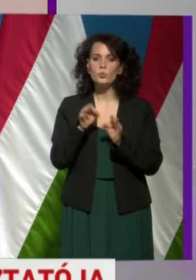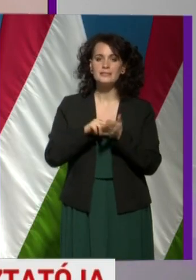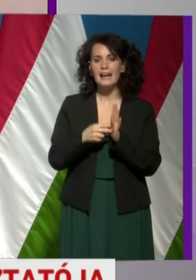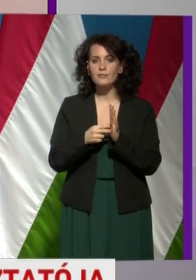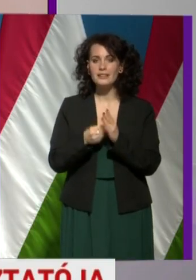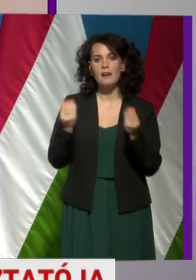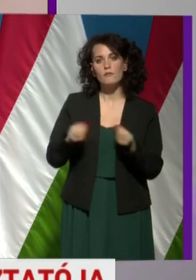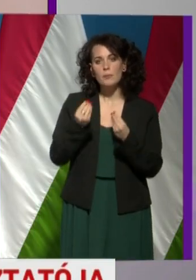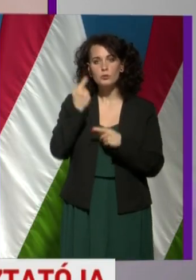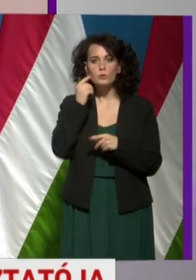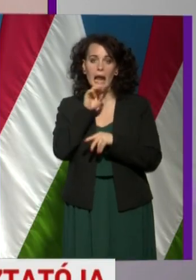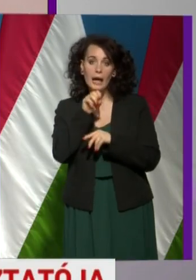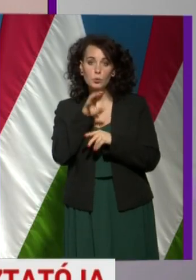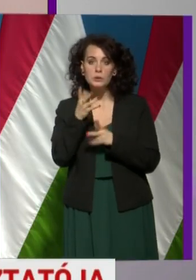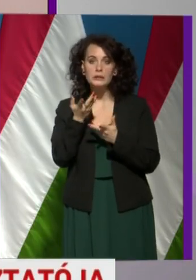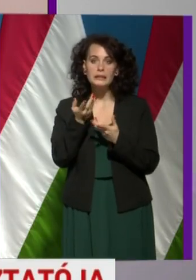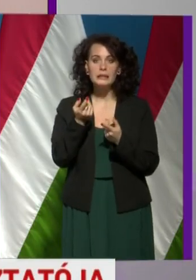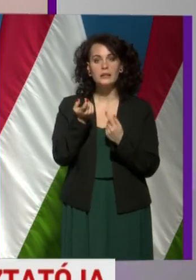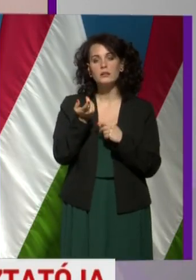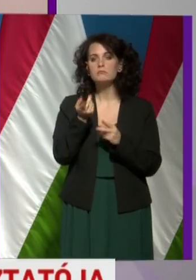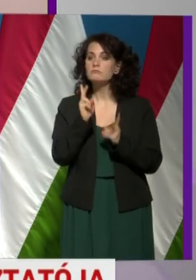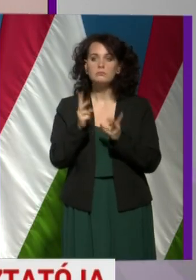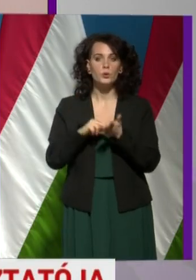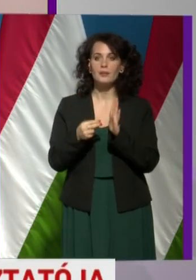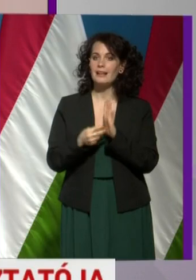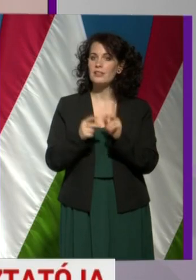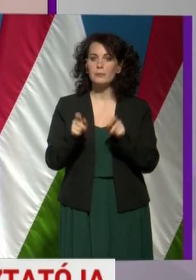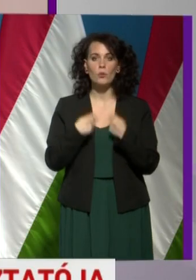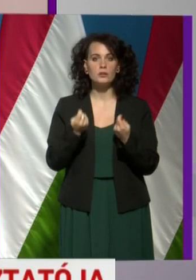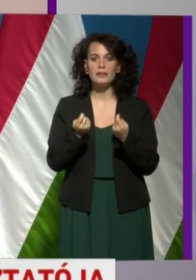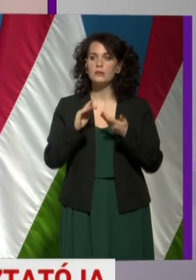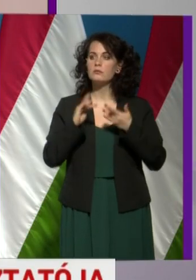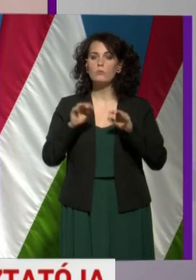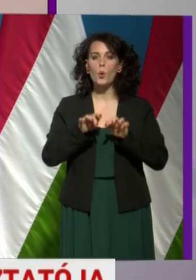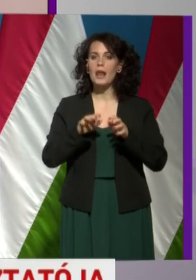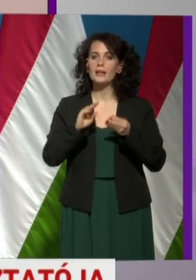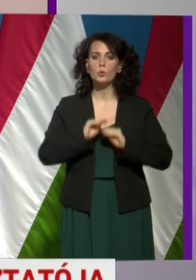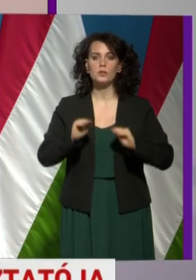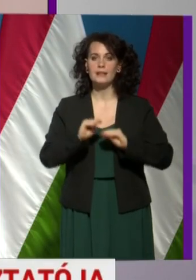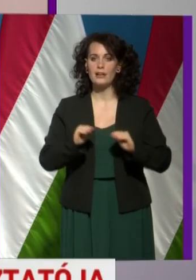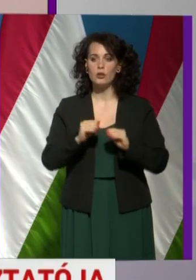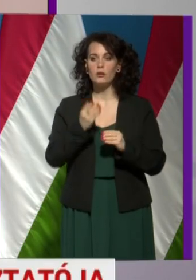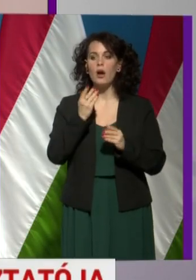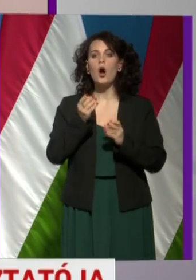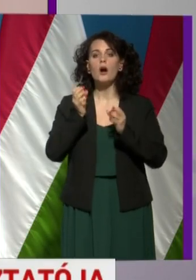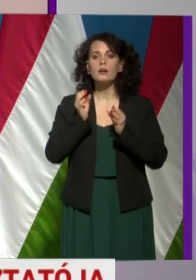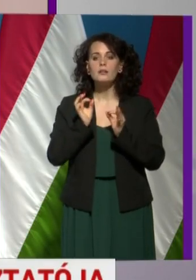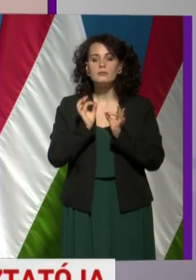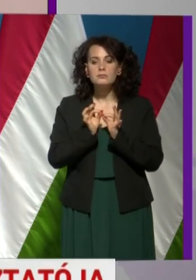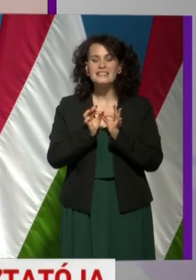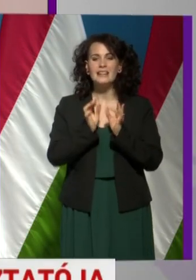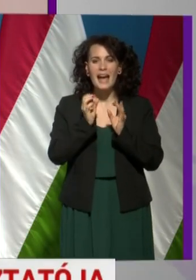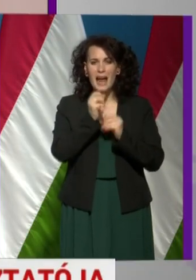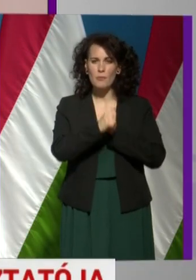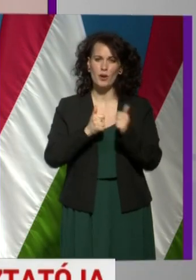valamit el tudna-e árulni arról, hogy hogyan tervezik megoldani az online oktatást a kimondottan elmaradott